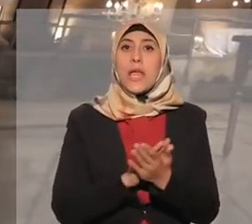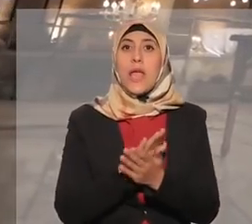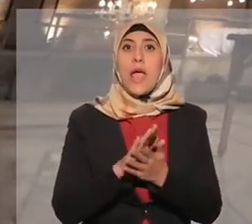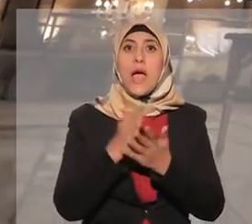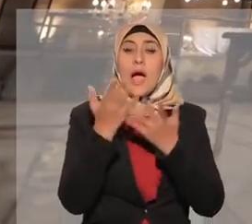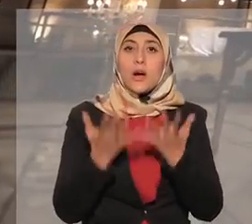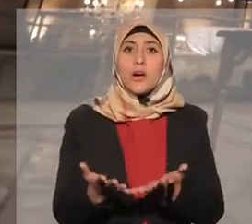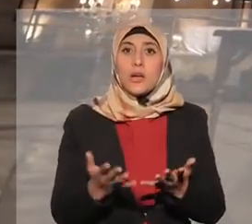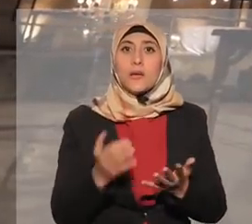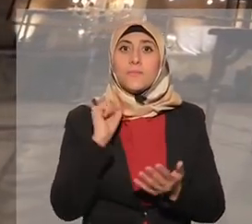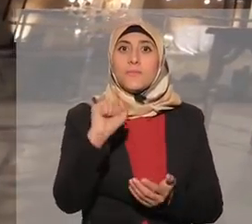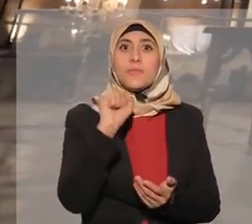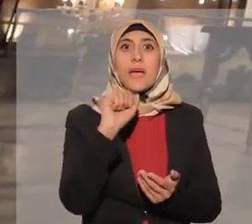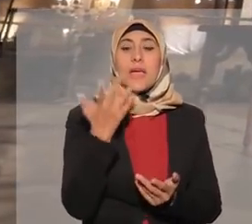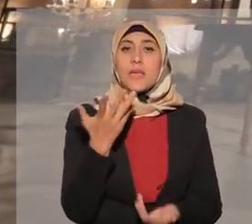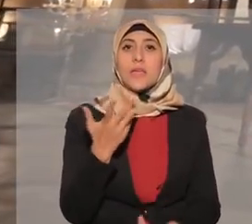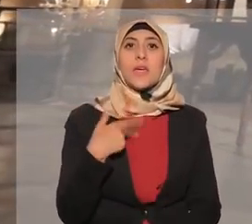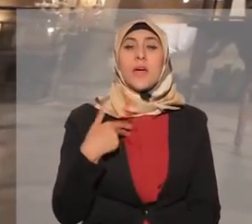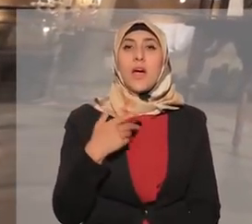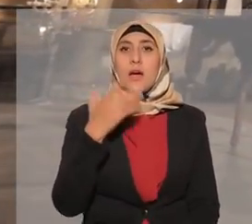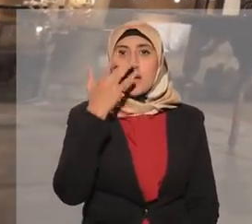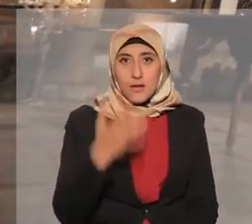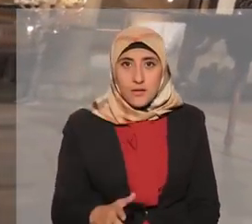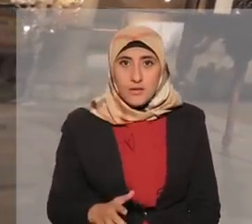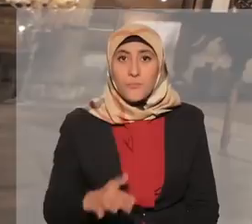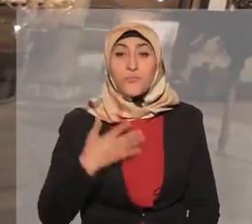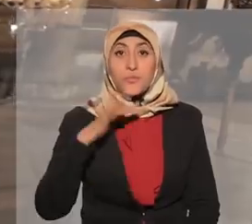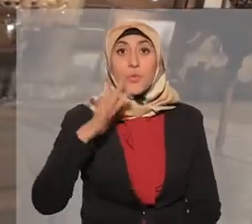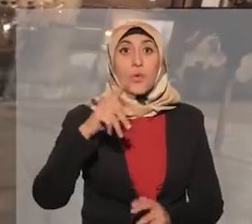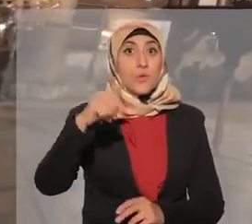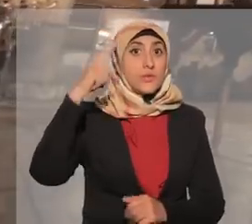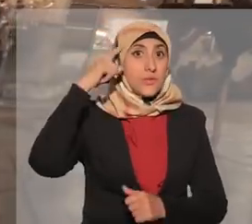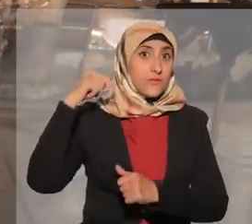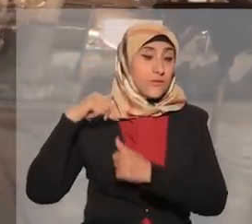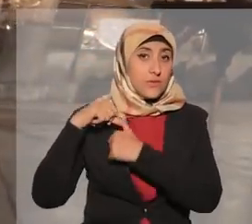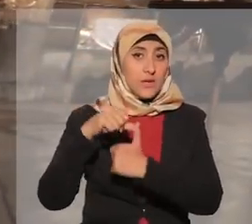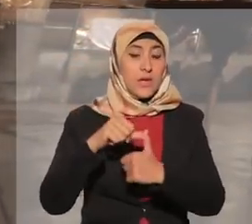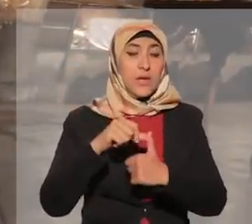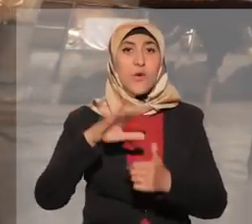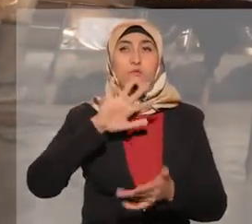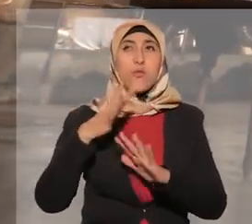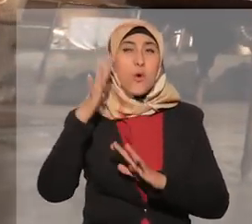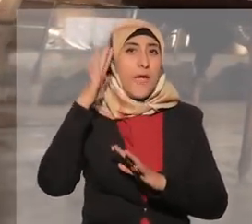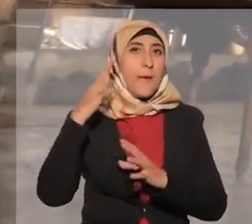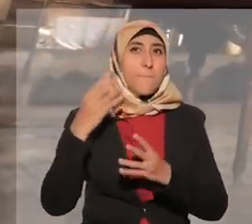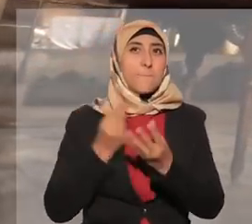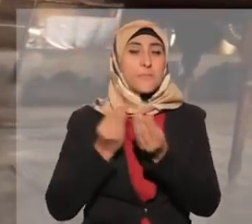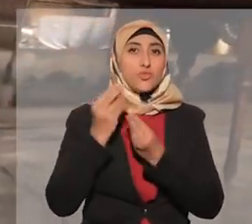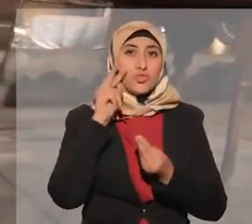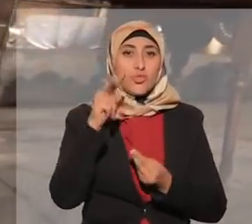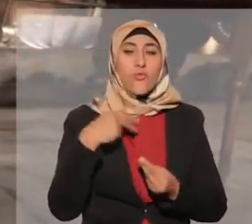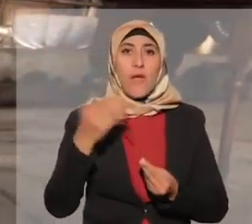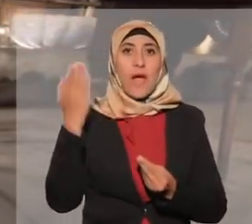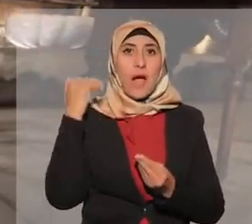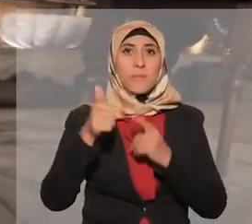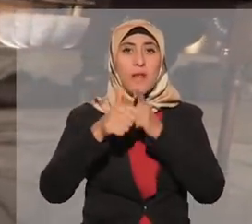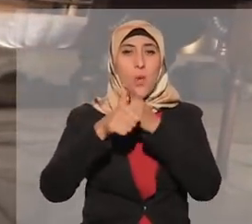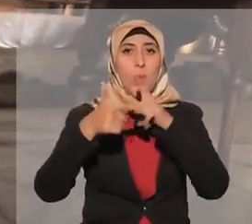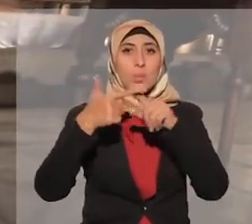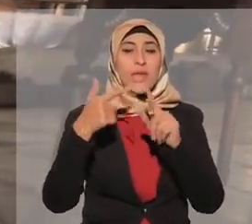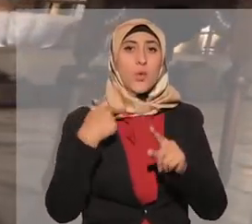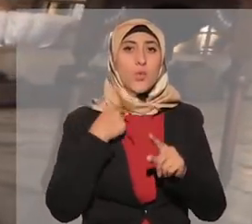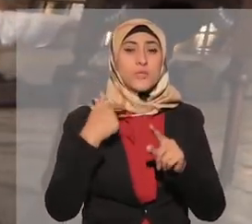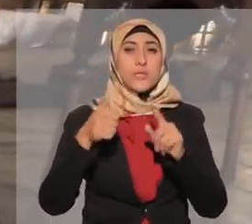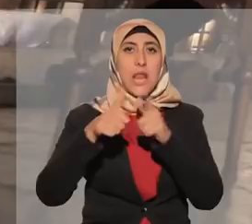المشوشة لحقائق الرضا. ولو تذكرتم أو من تابع منكم الجزء الأول والثاني من مجالس